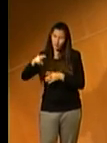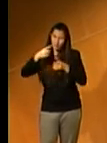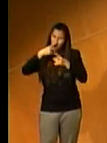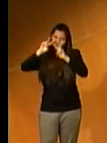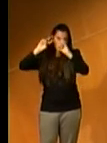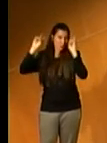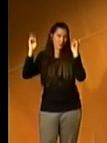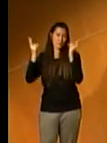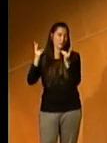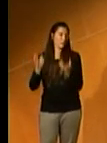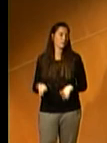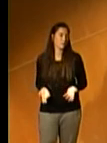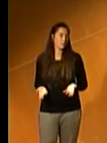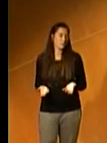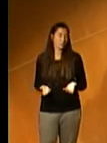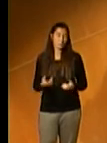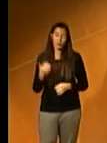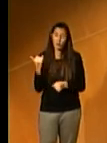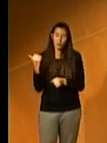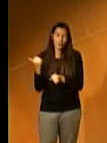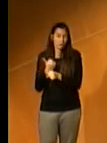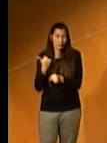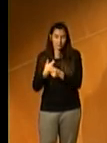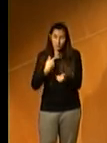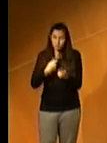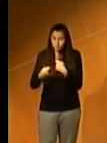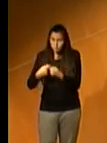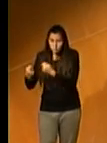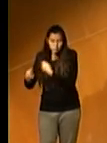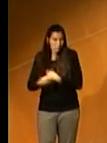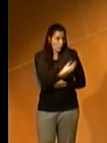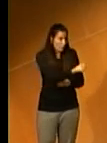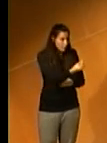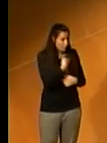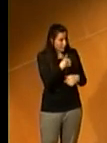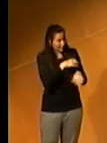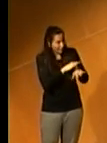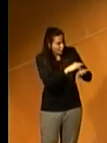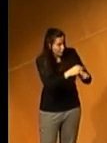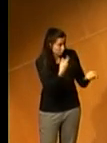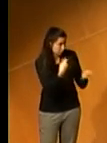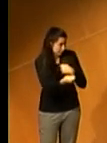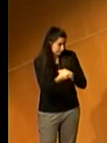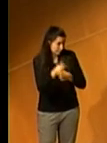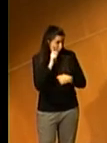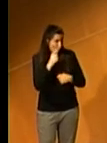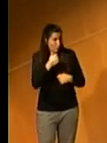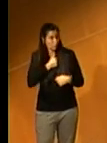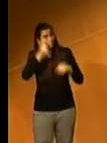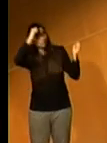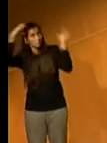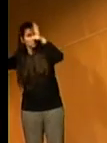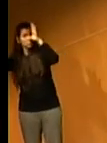En fait, c'est jamais adapté à chaque enfant qu'on accompagne. On a une vision un peu générale